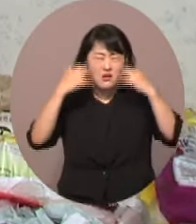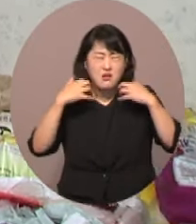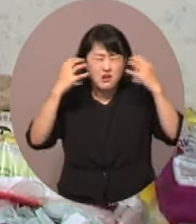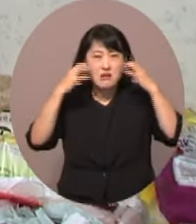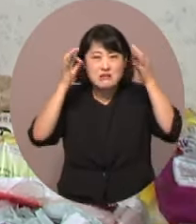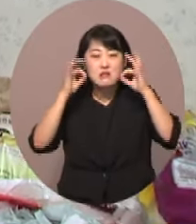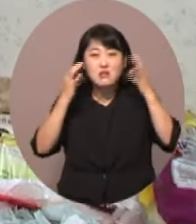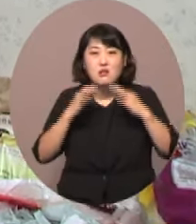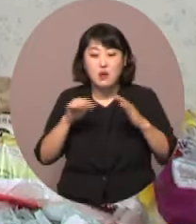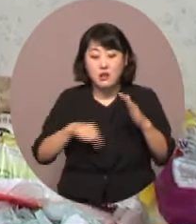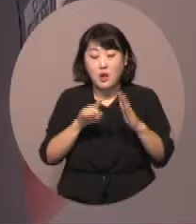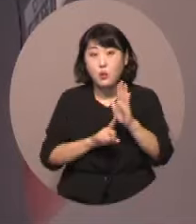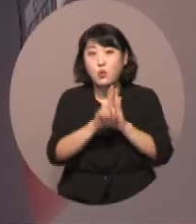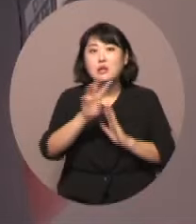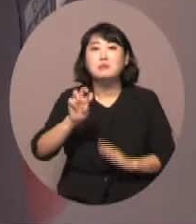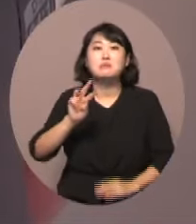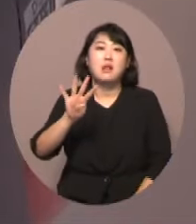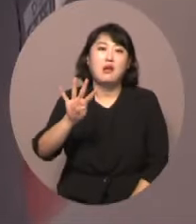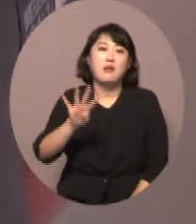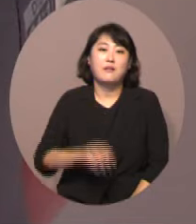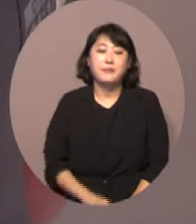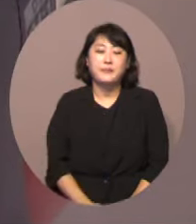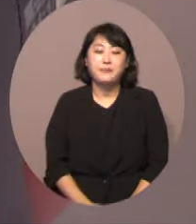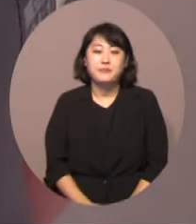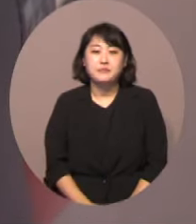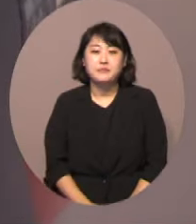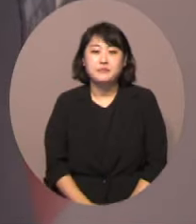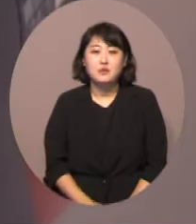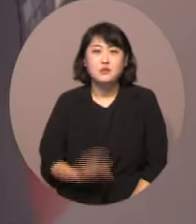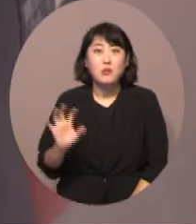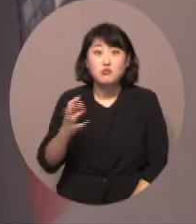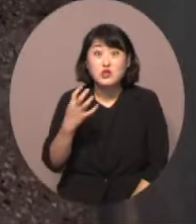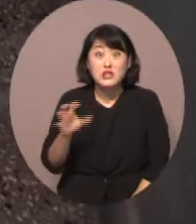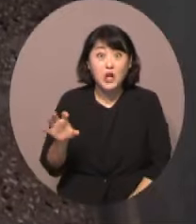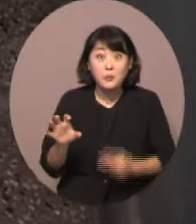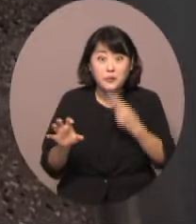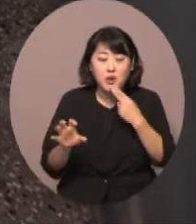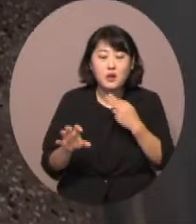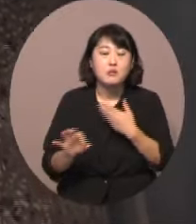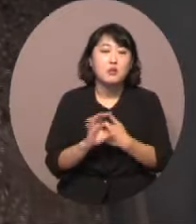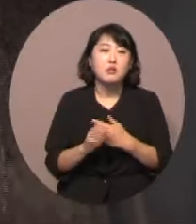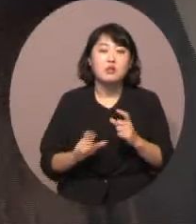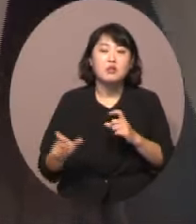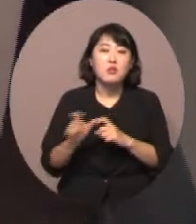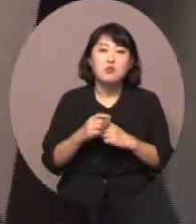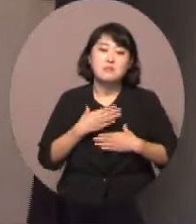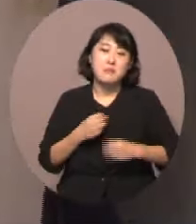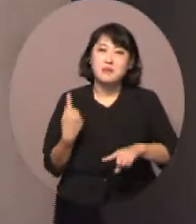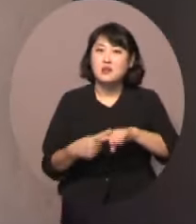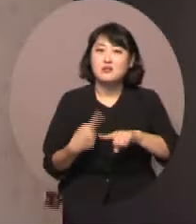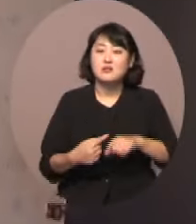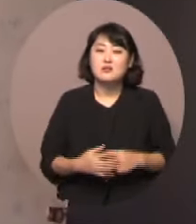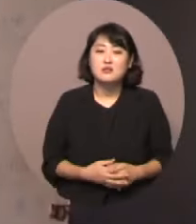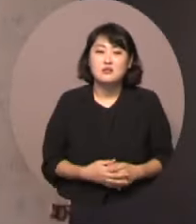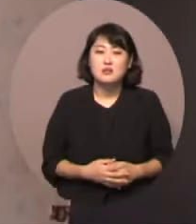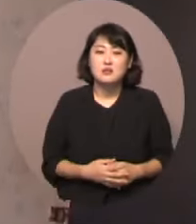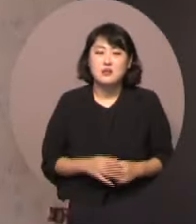온도는 34도까지 올라갔습니다. 선풍기조차 없는 방은 그야말로 한증막. 매일